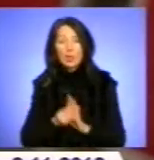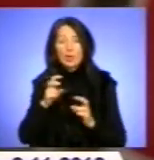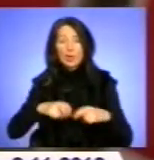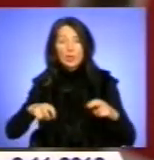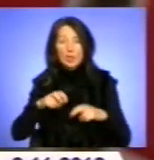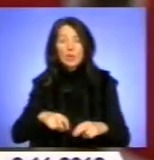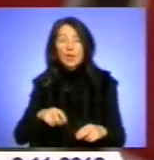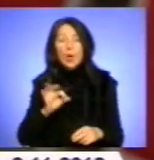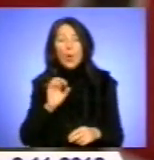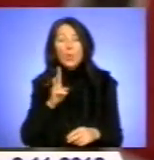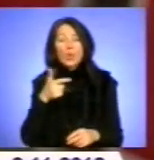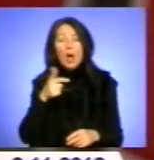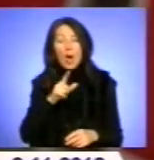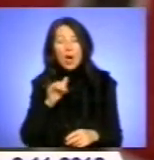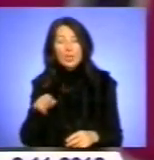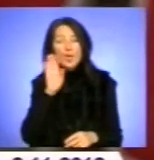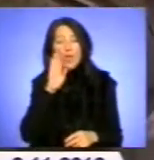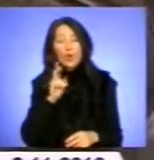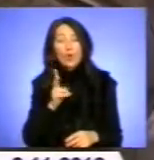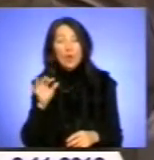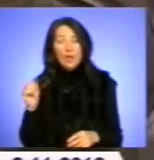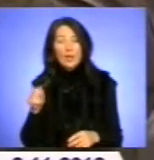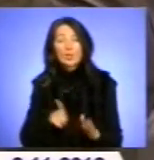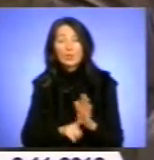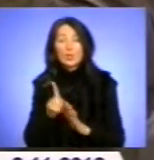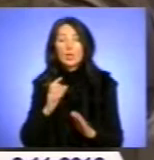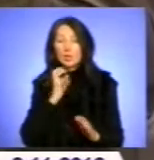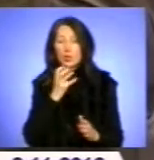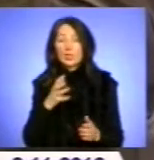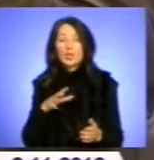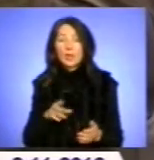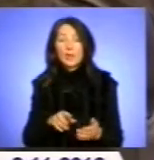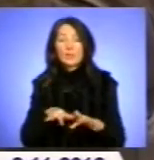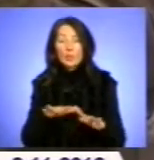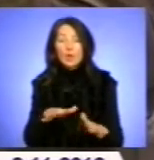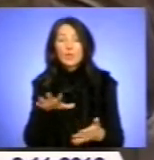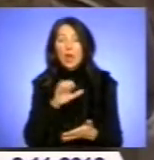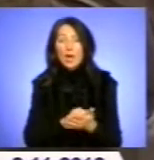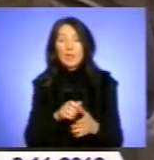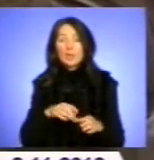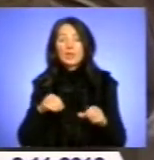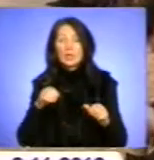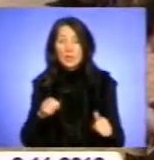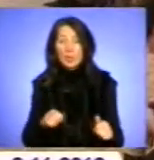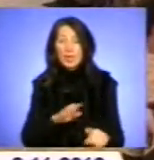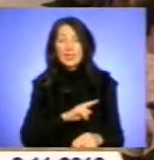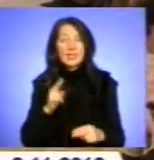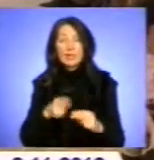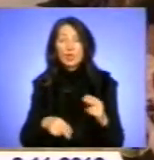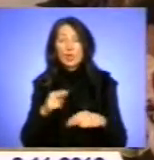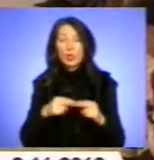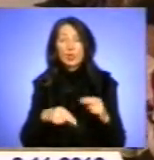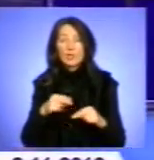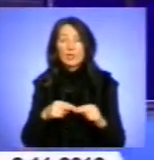та водоканалах. Розпочато серйозні справи щодо оренди земель сільськогосподарського призначення та незавершеного будівництва.